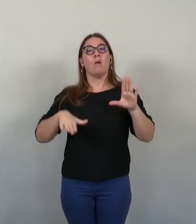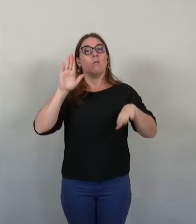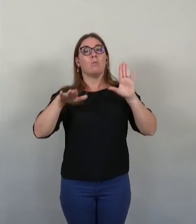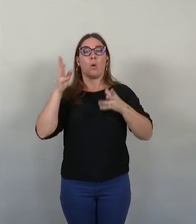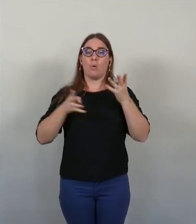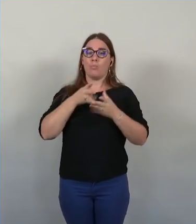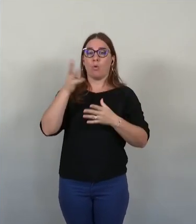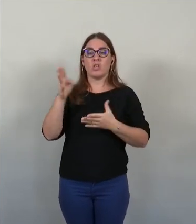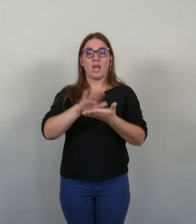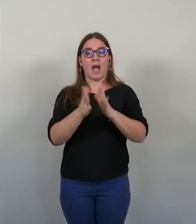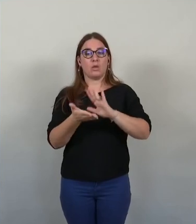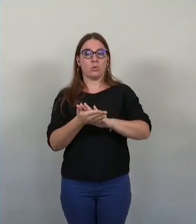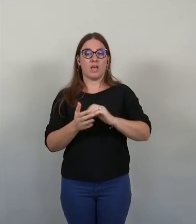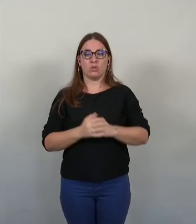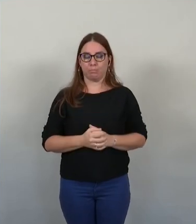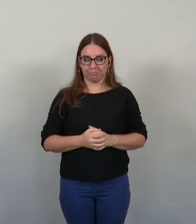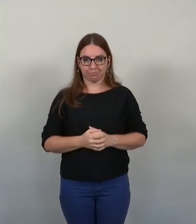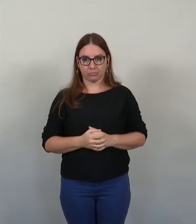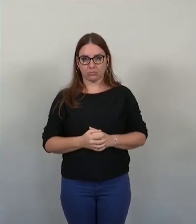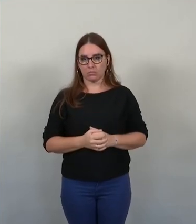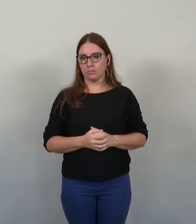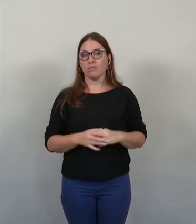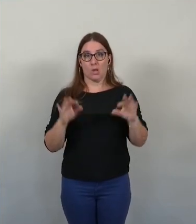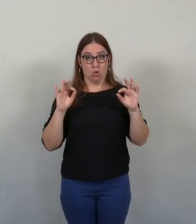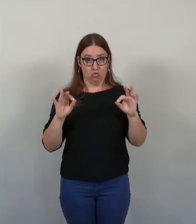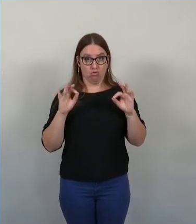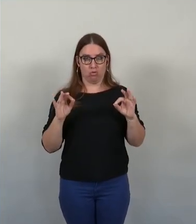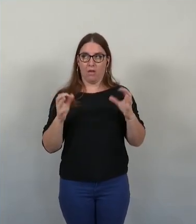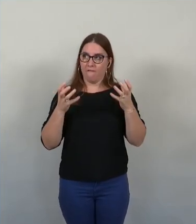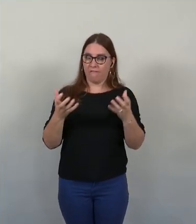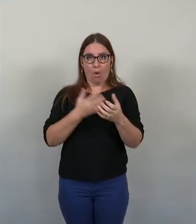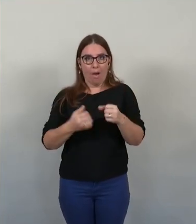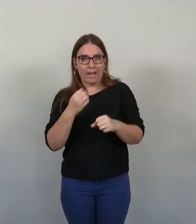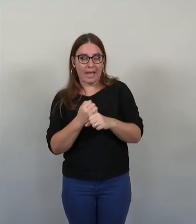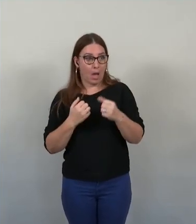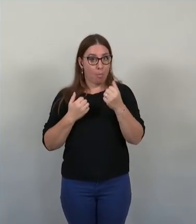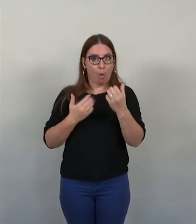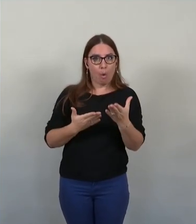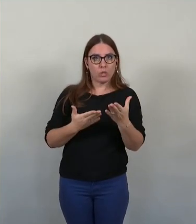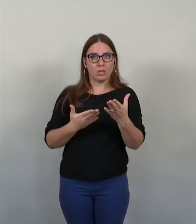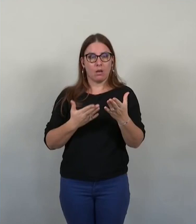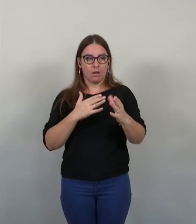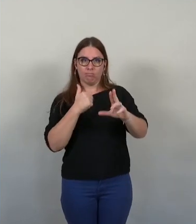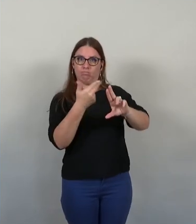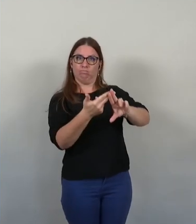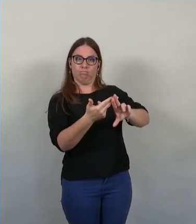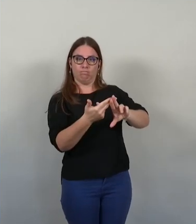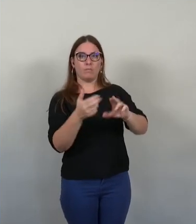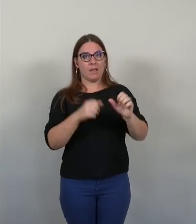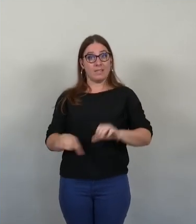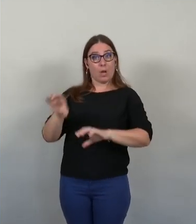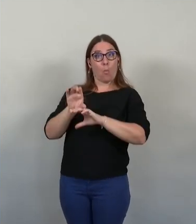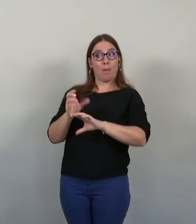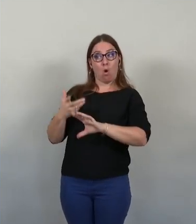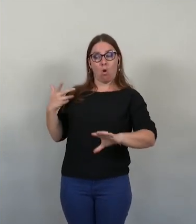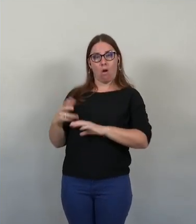projet de l'association stop exclusion énergétique c'est justement d'avoir construit une proposition de réponse qui vient en en complément de ce qui existe déjà